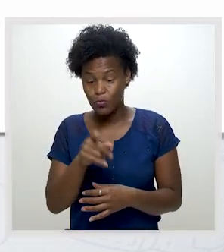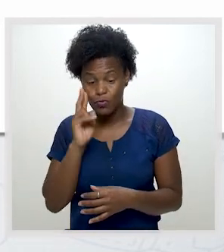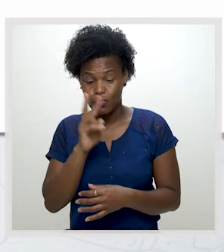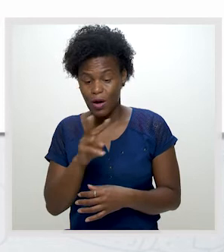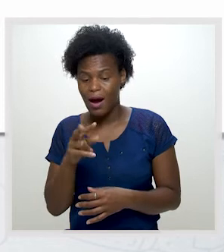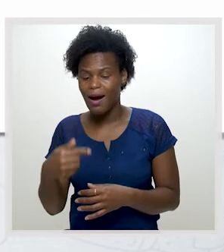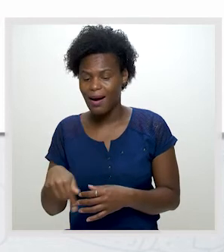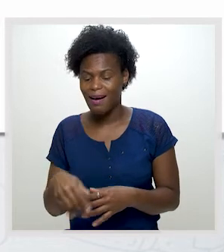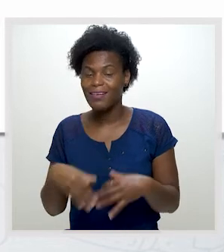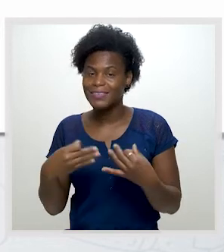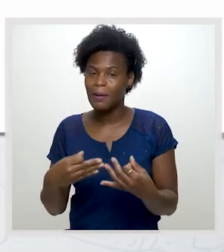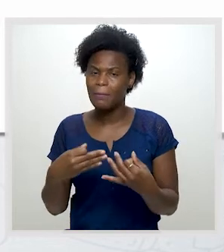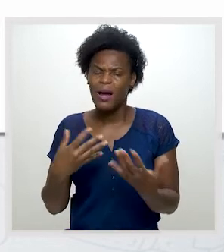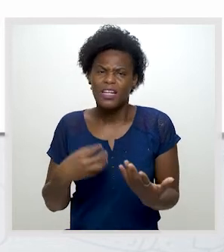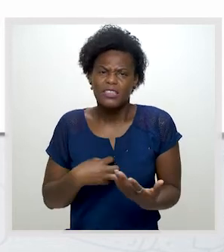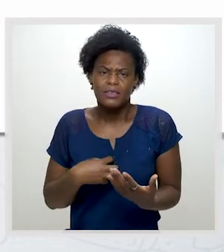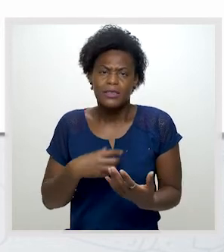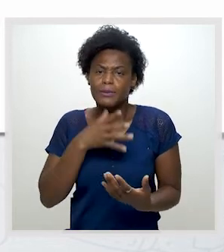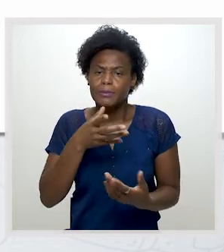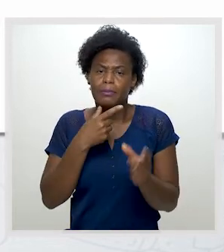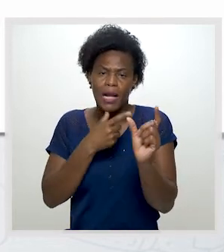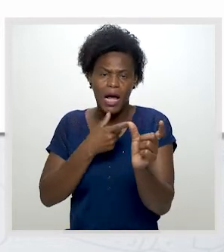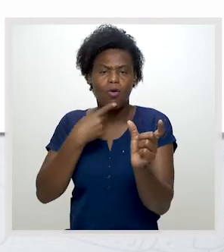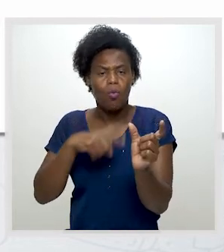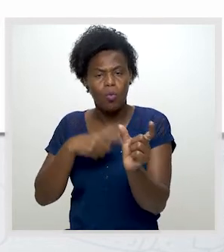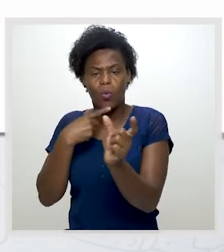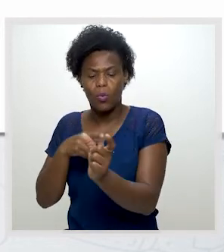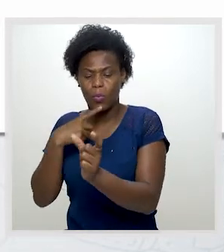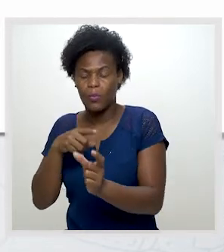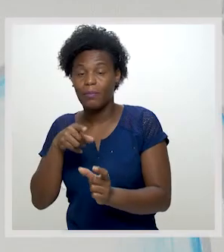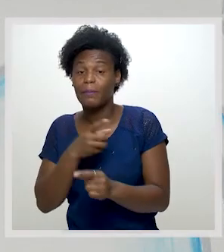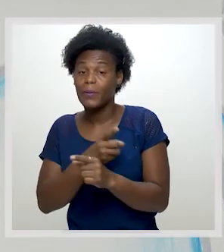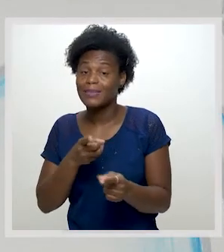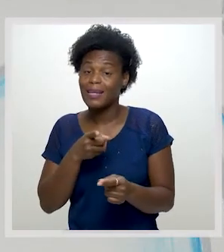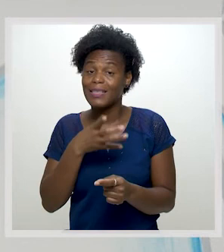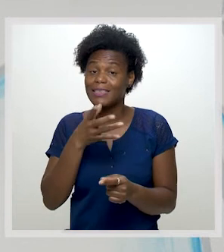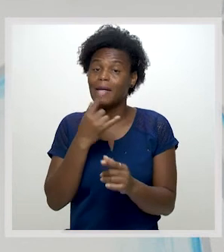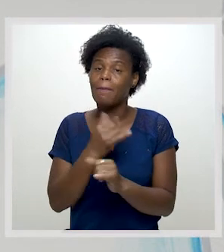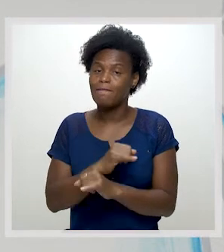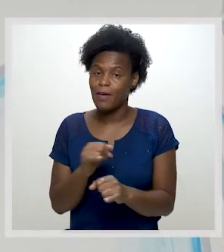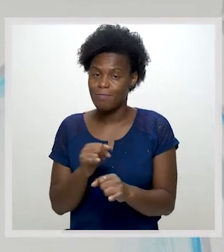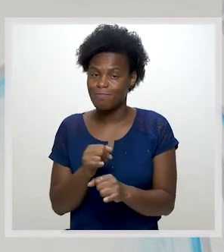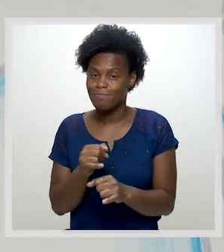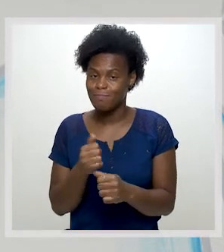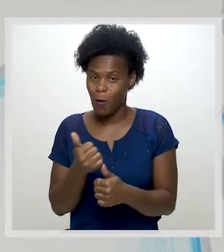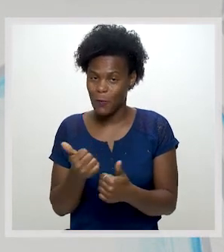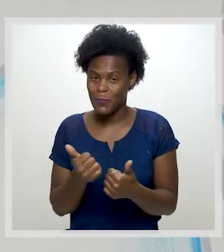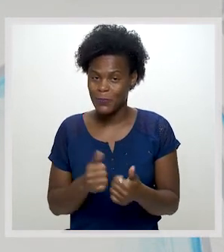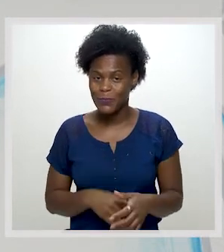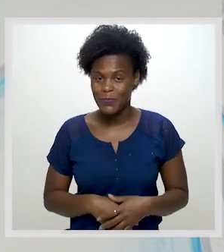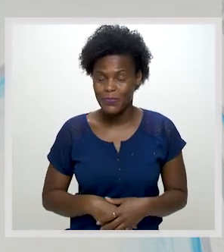vous voyez qu'il y a cet esprit de répétition. C'est pour cela qu'ils entraînent l'imparfait. C'est bon?